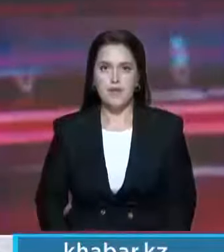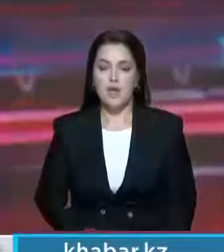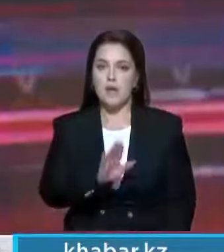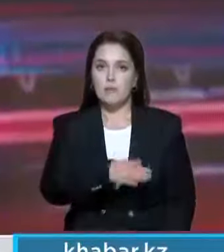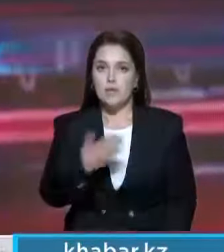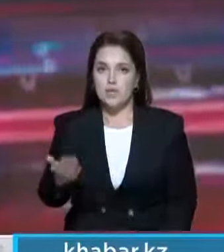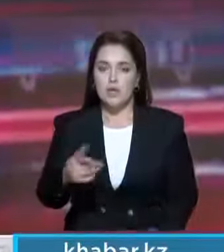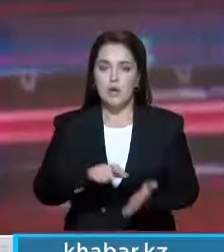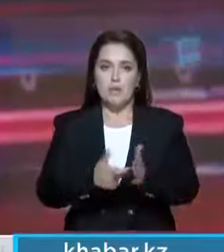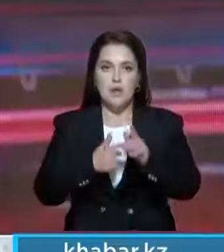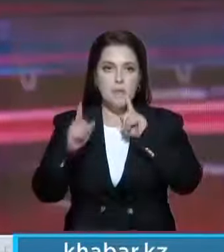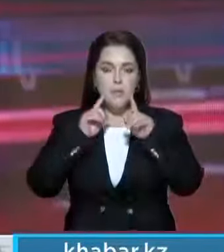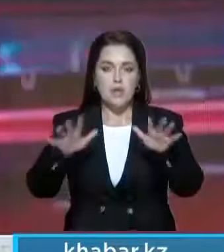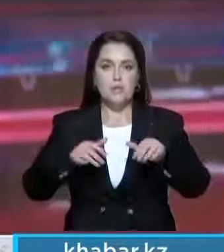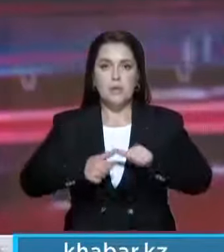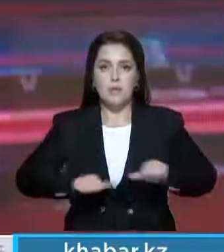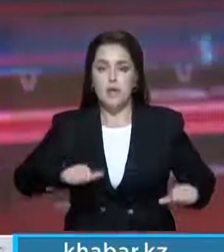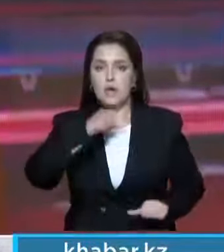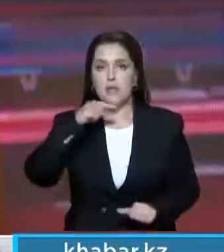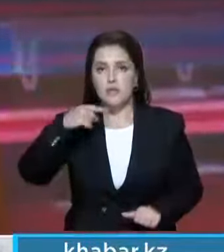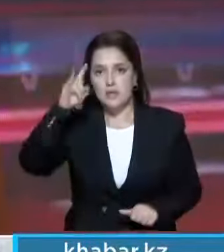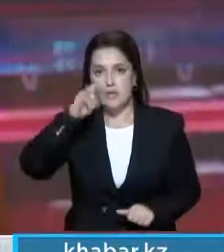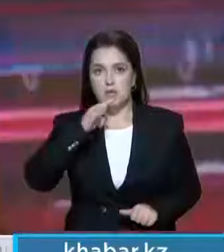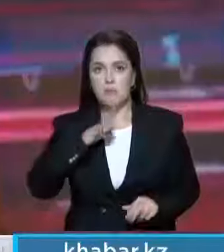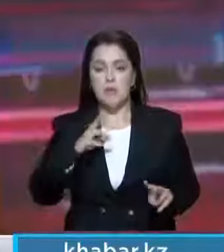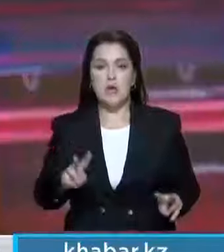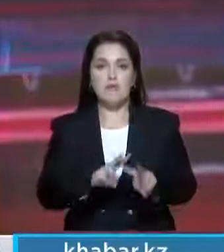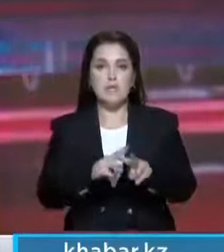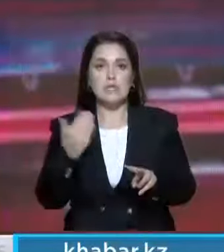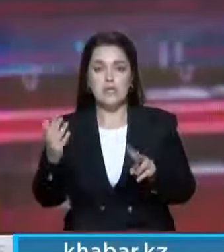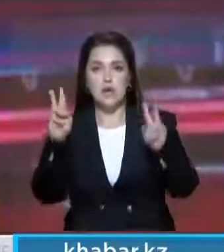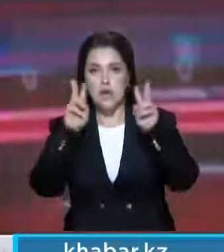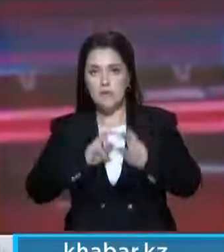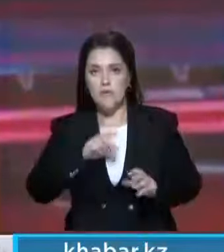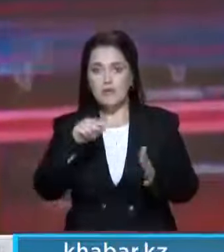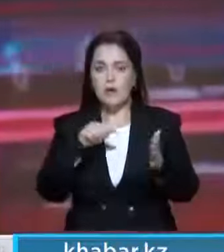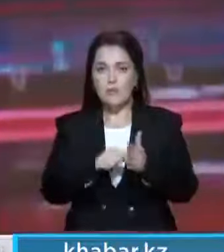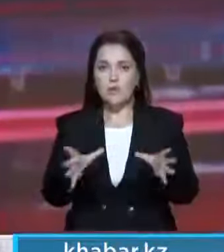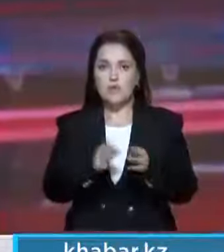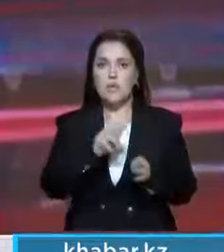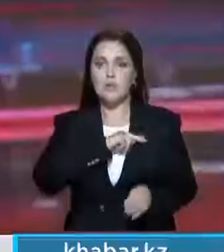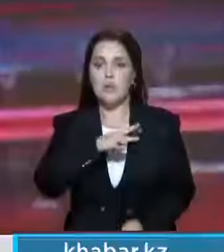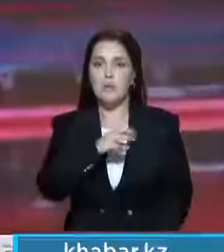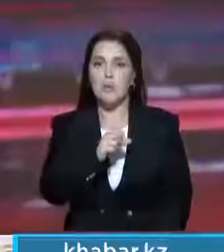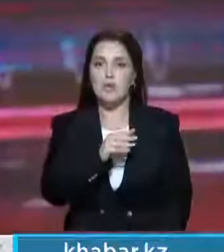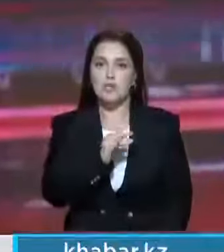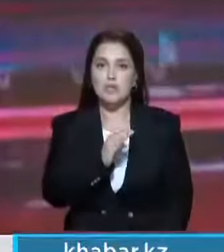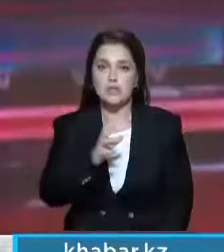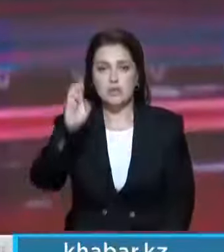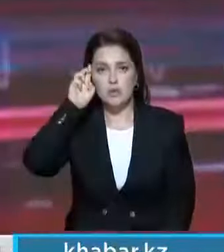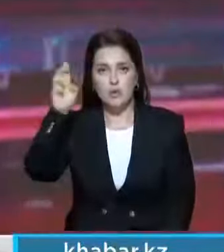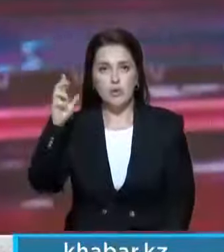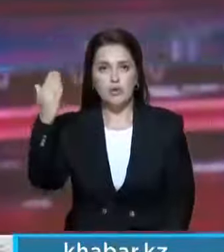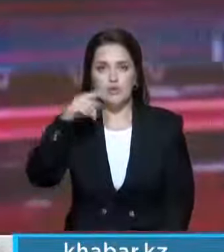межпарламентская комиссия Казахстана и России прошла сегодня в Астане на ней рассматривали вопросы сотрудничества меж между мажилиса и государственнной